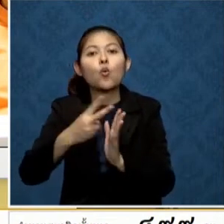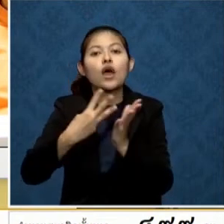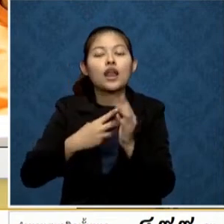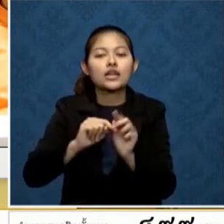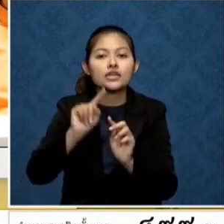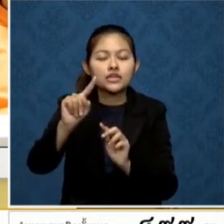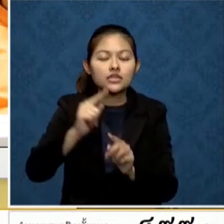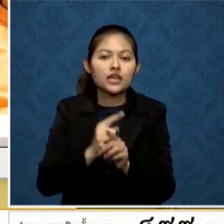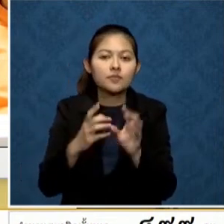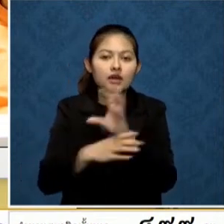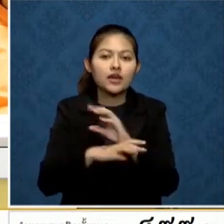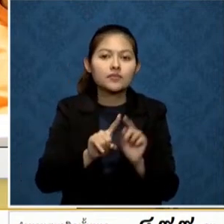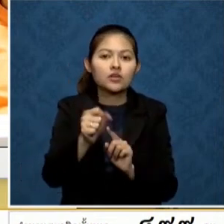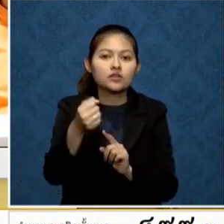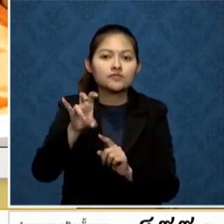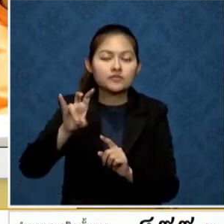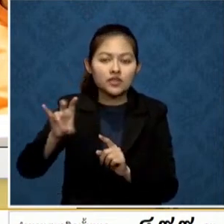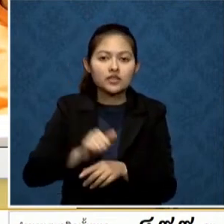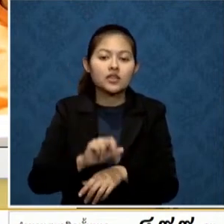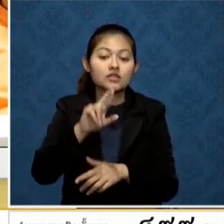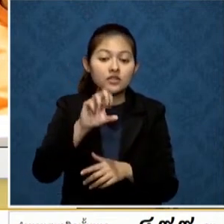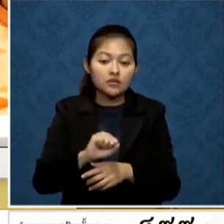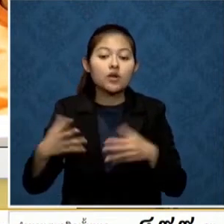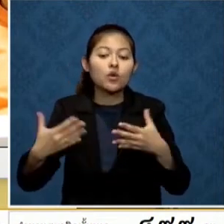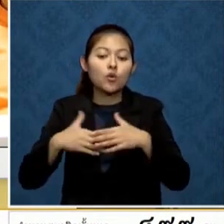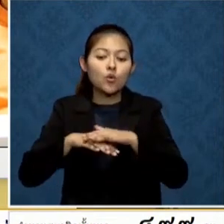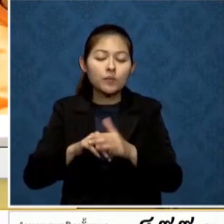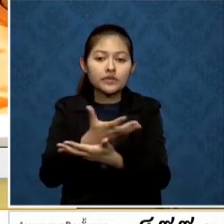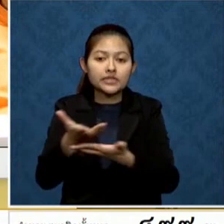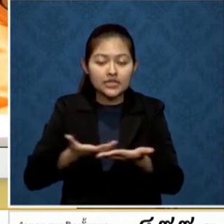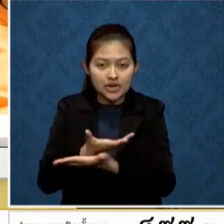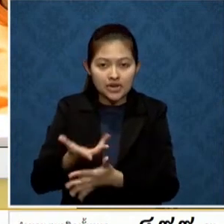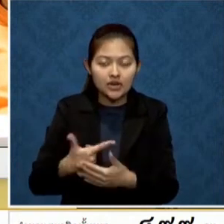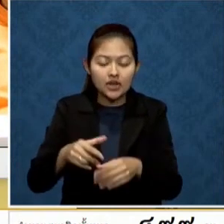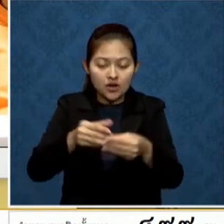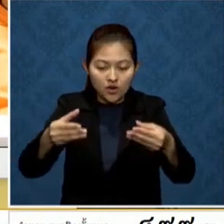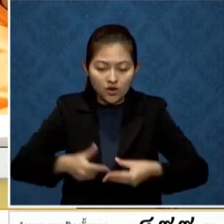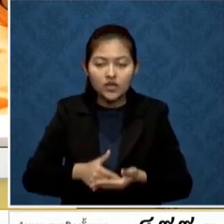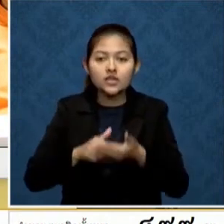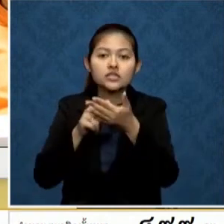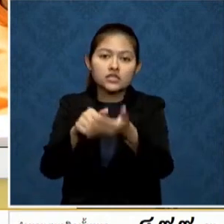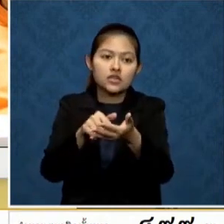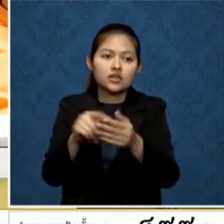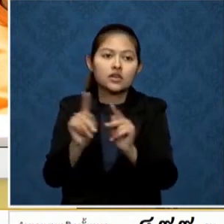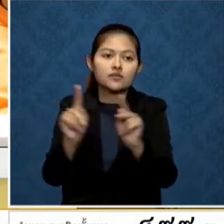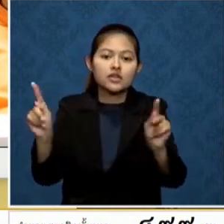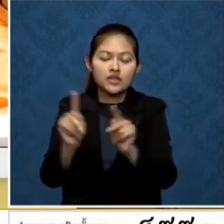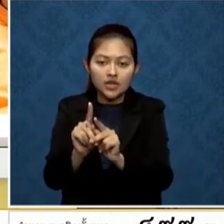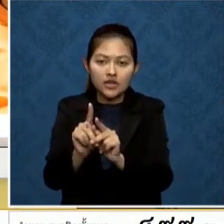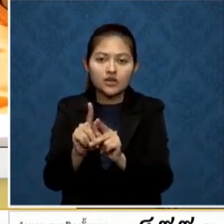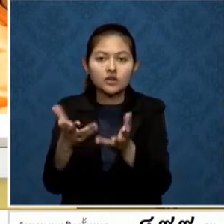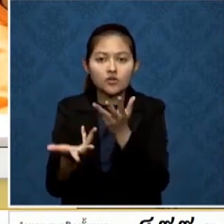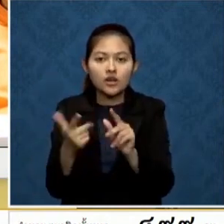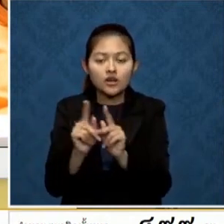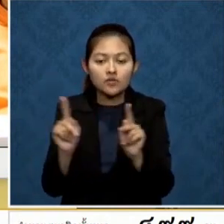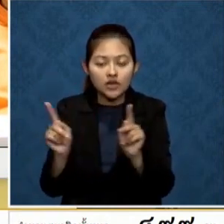ข้อบังคับท่อที่ 117นี้สภาสามารถร่วมกันพิจารณาได้ครับที่จะส่งข้อบังคับฉบับนี้ไปที่กรรมาธิการสามัญหรือ